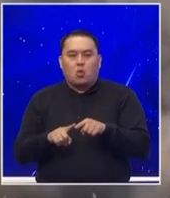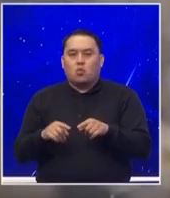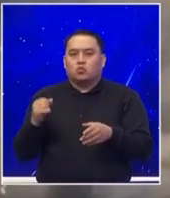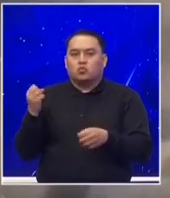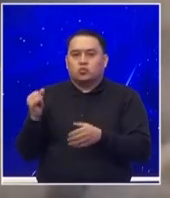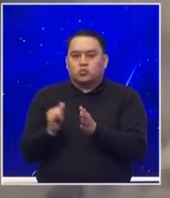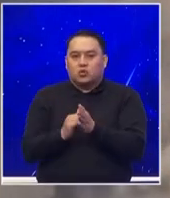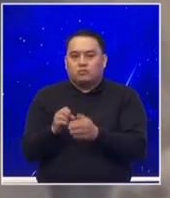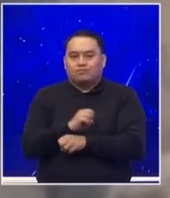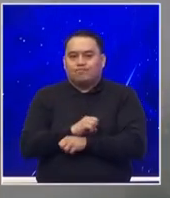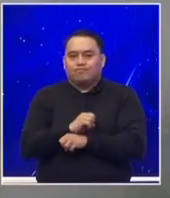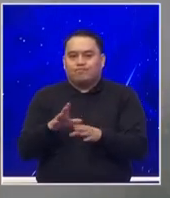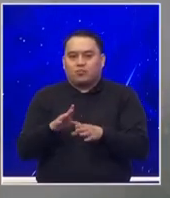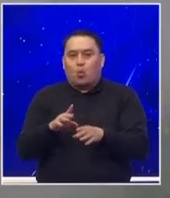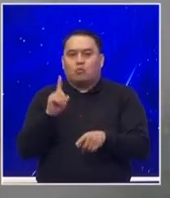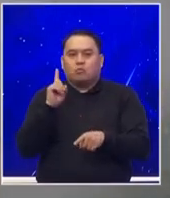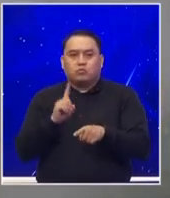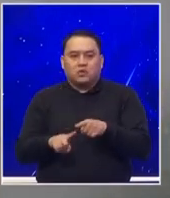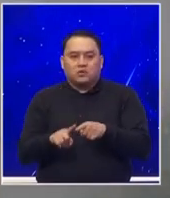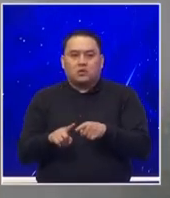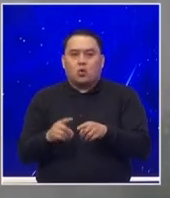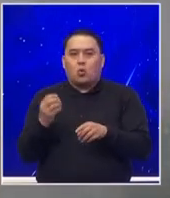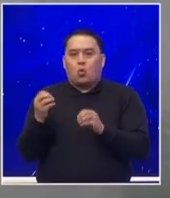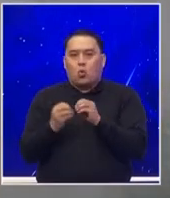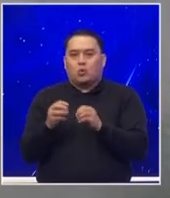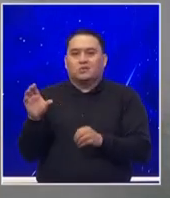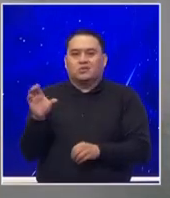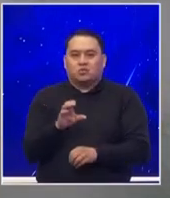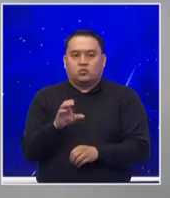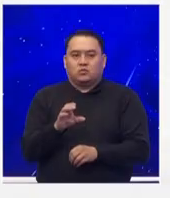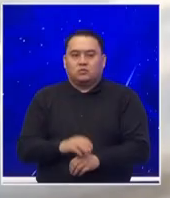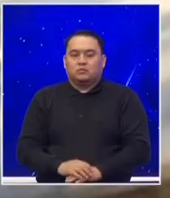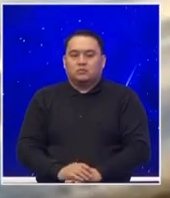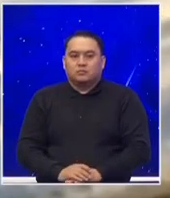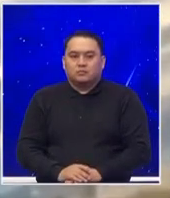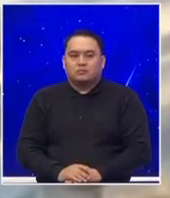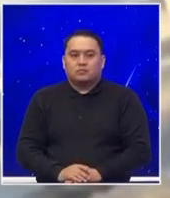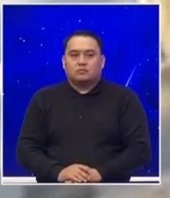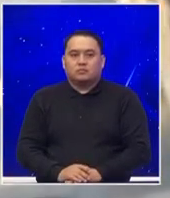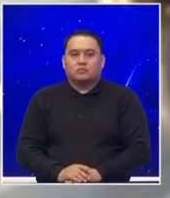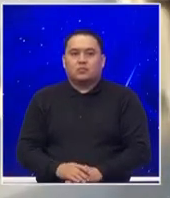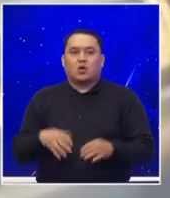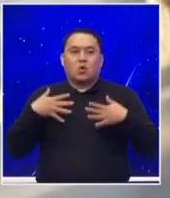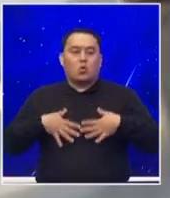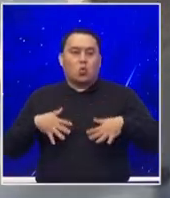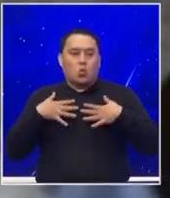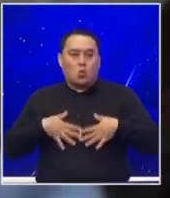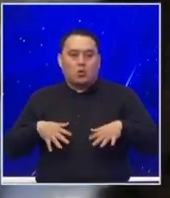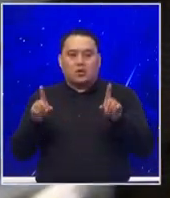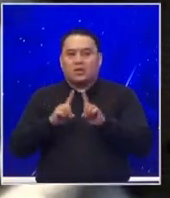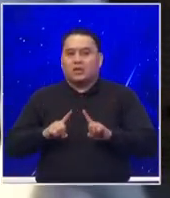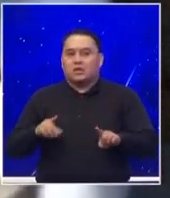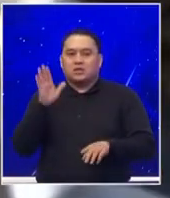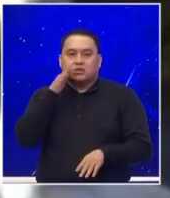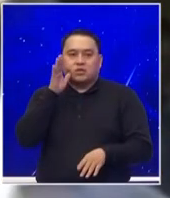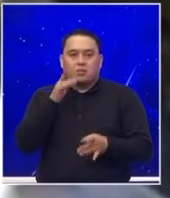ортасына жарғыш зат қойған. Аспалы көпірді жаруға небәрі 10 секунд уақыт жұмсалған. Ал Грузияда жаңа жыл қарсаңында ерекше үй